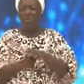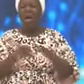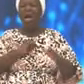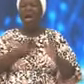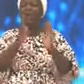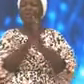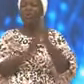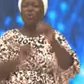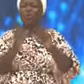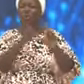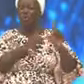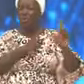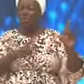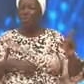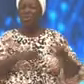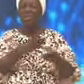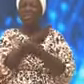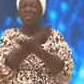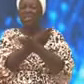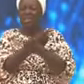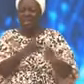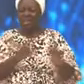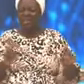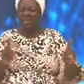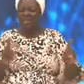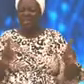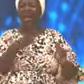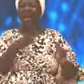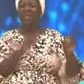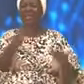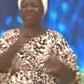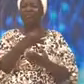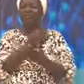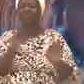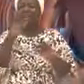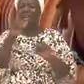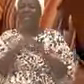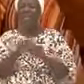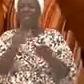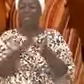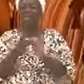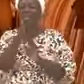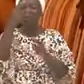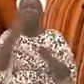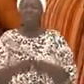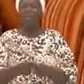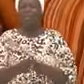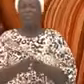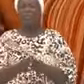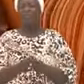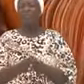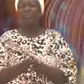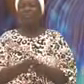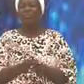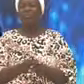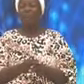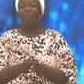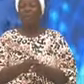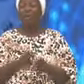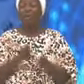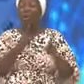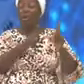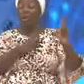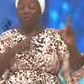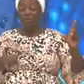prie seigneur des livres et a franchi les au nom de jésus c'est